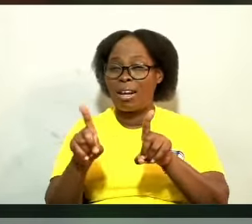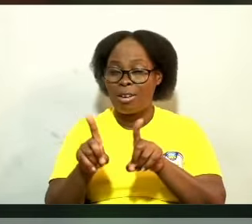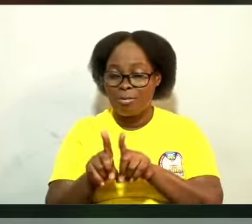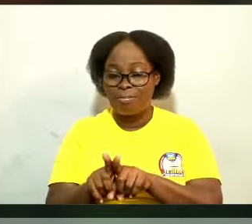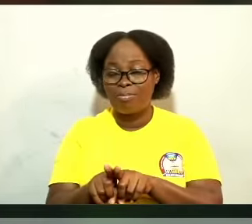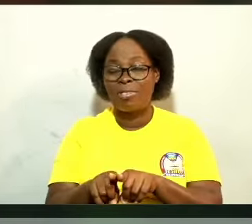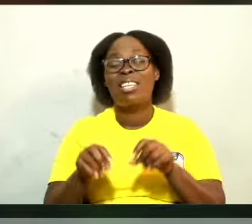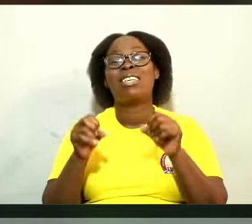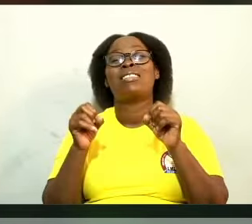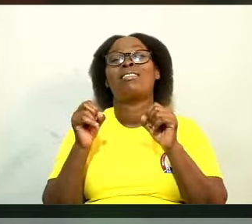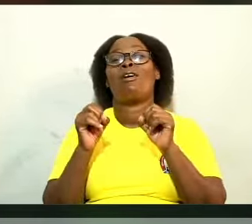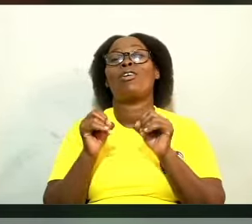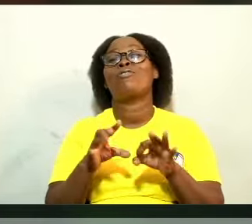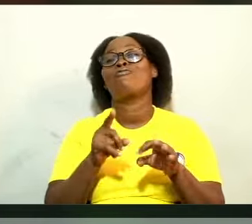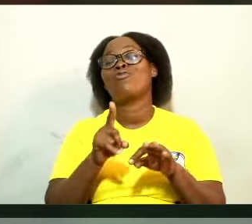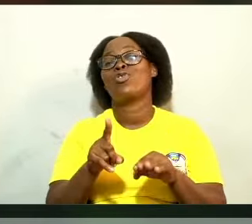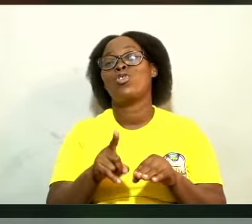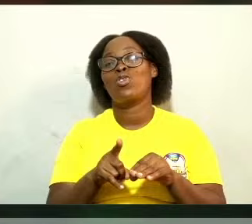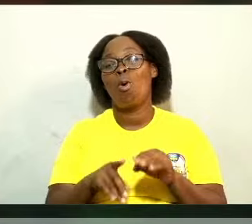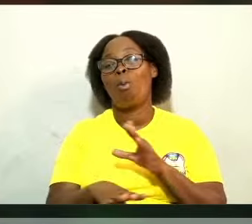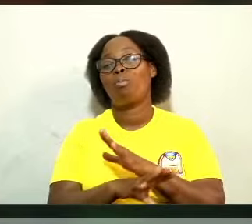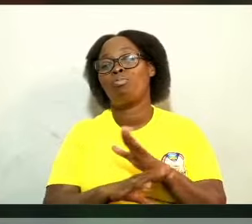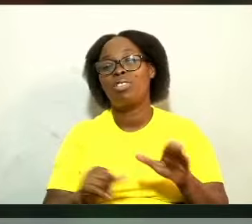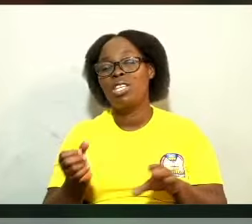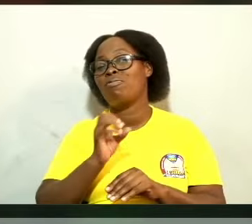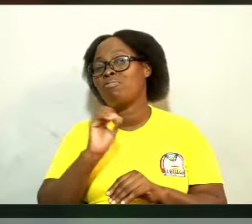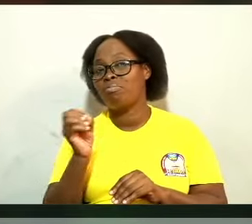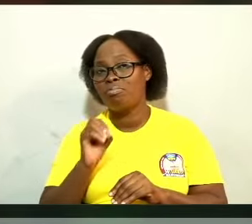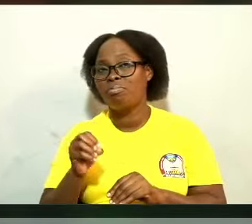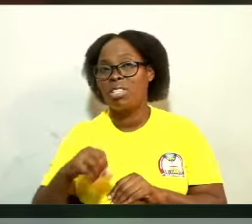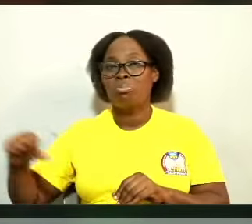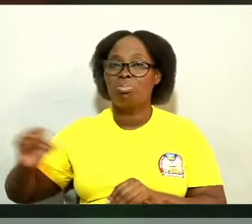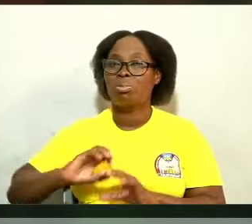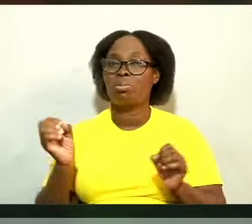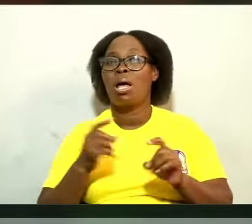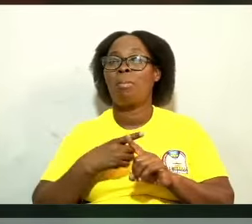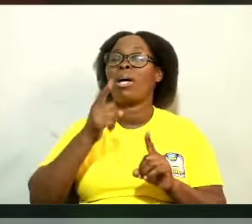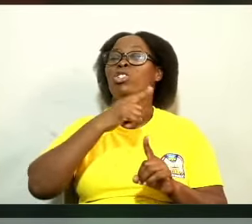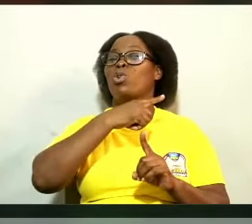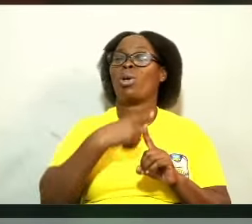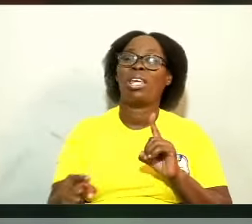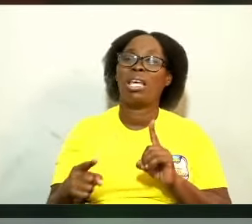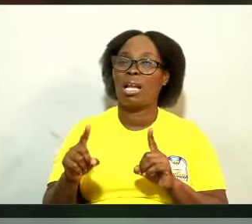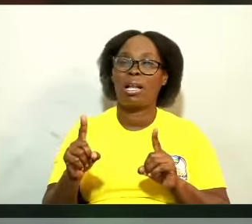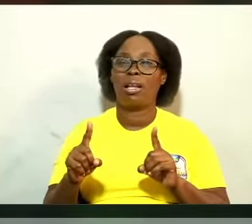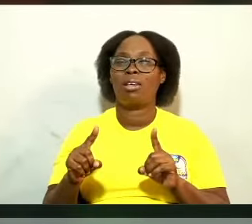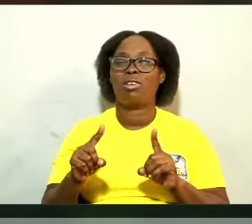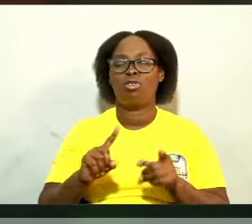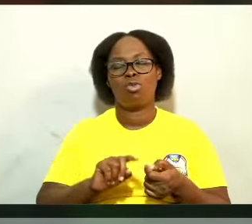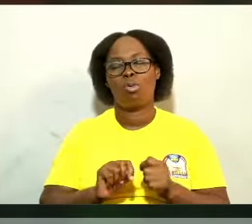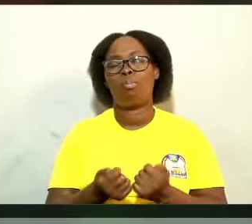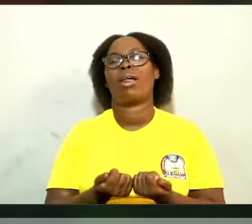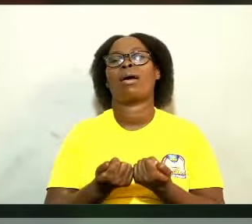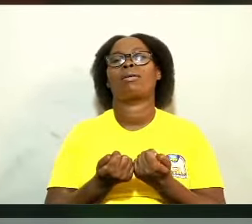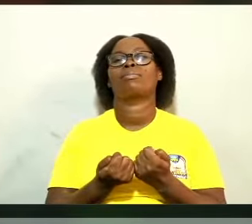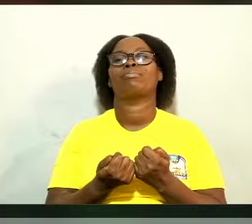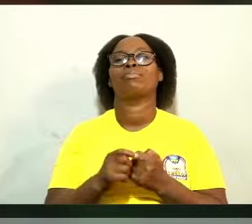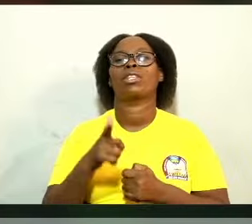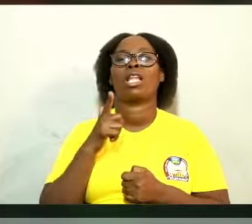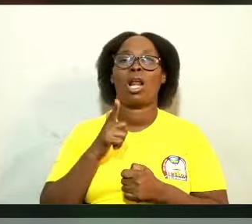japokuwa ukuzini, lakini umeua, umekuwa mvunja sheria.